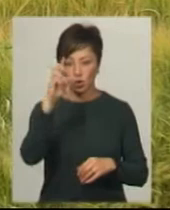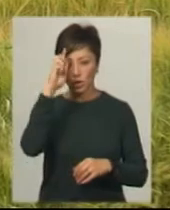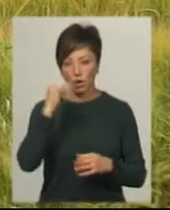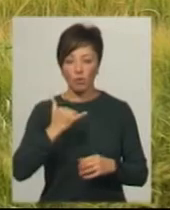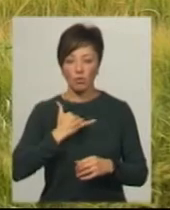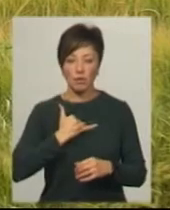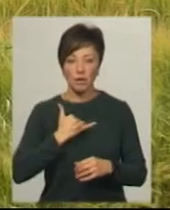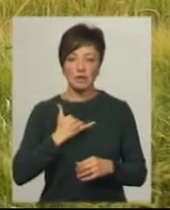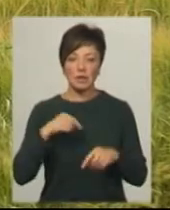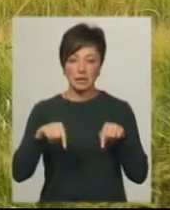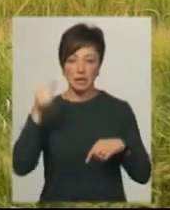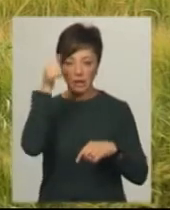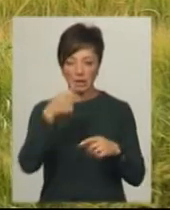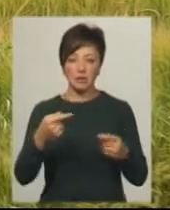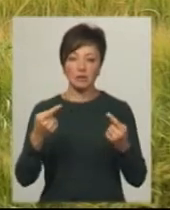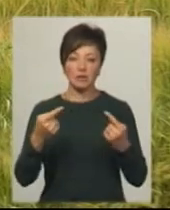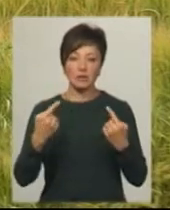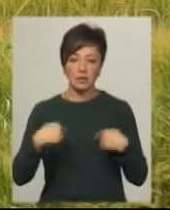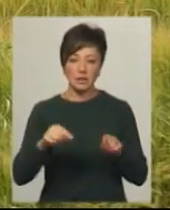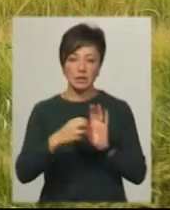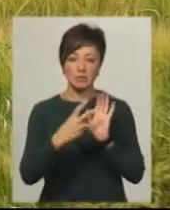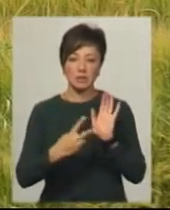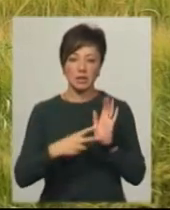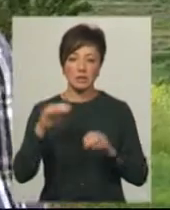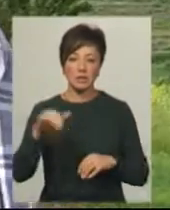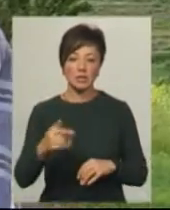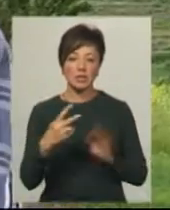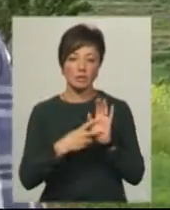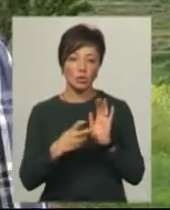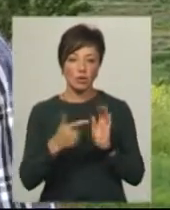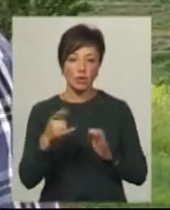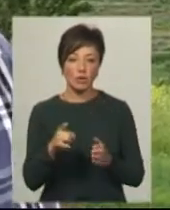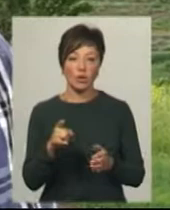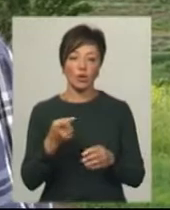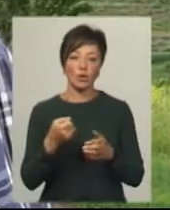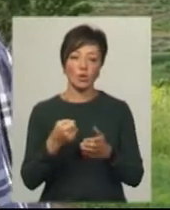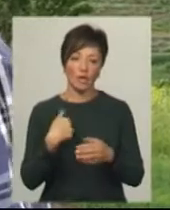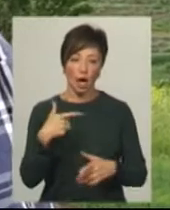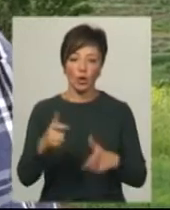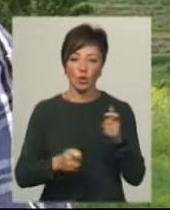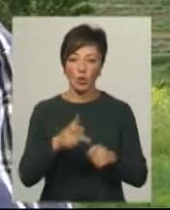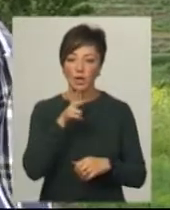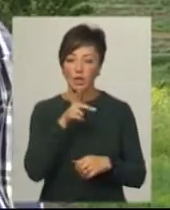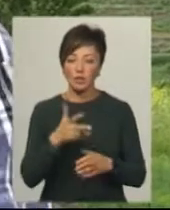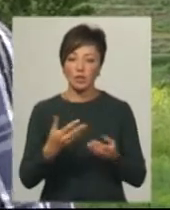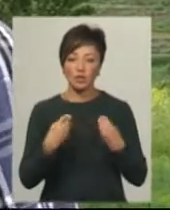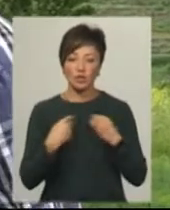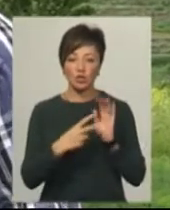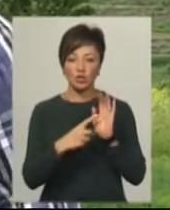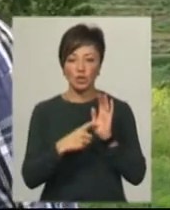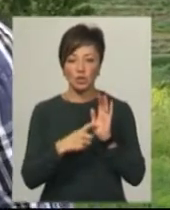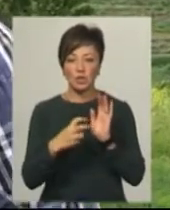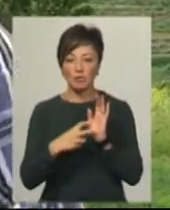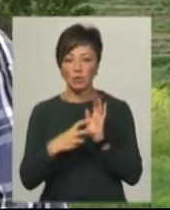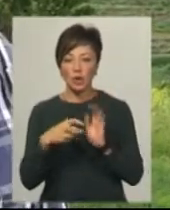мене на цей рік нараховано 17 700 гривень. Дою кізочок, вони мені дають 600-700